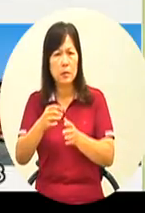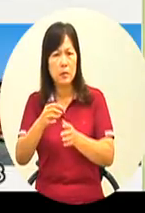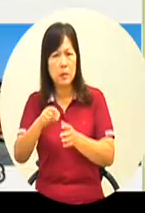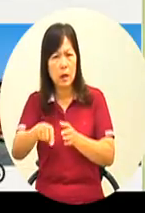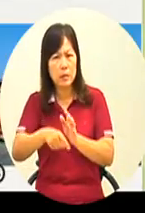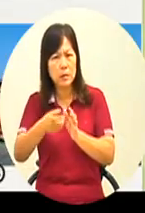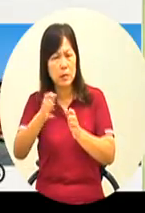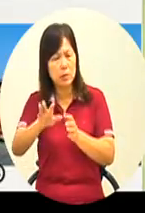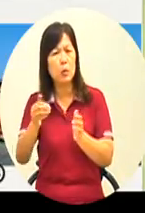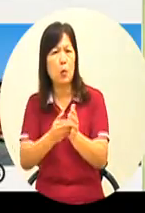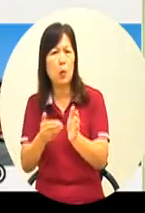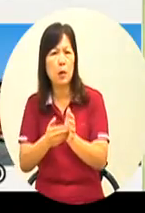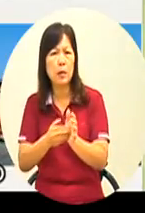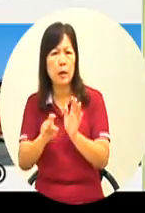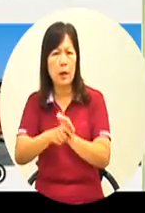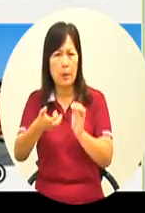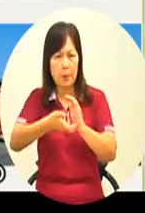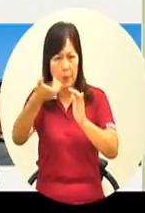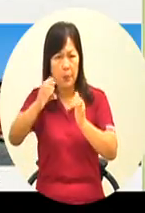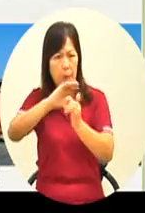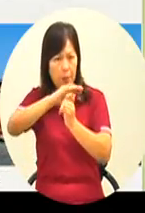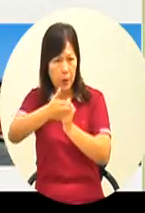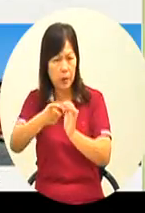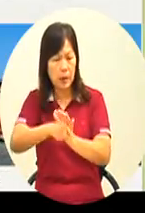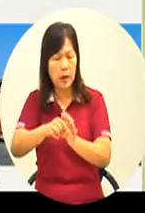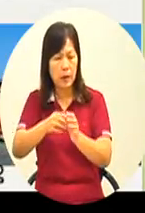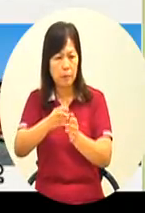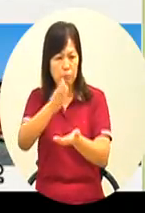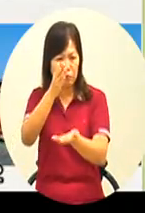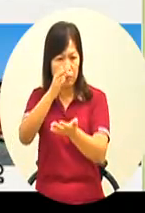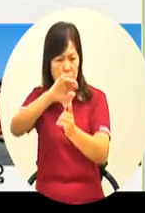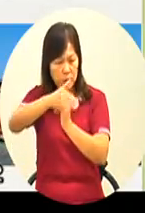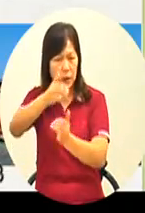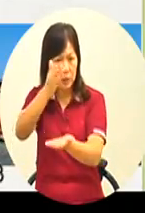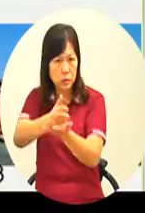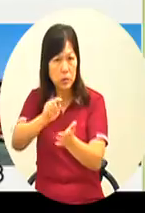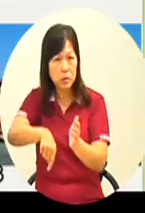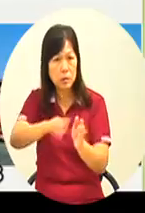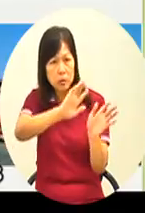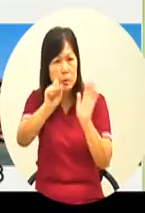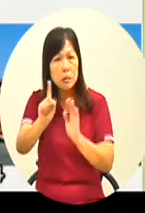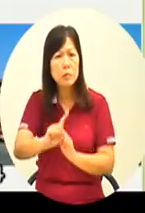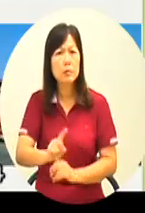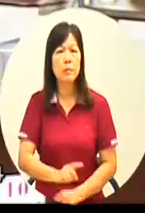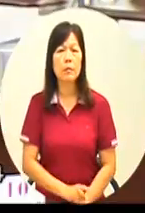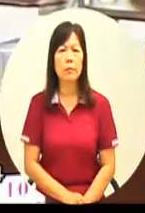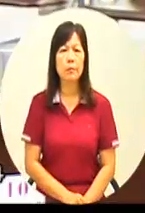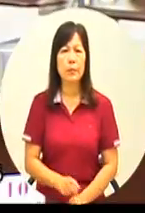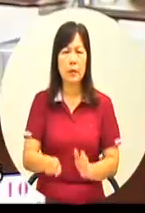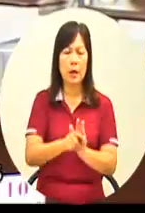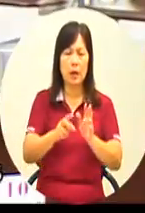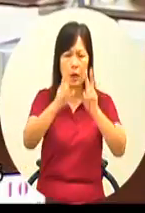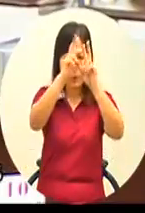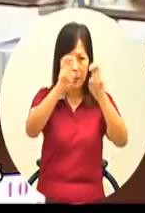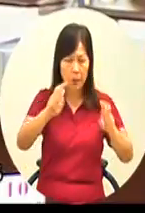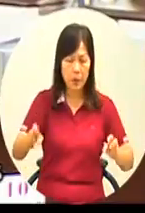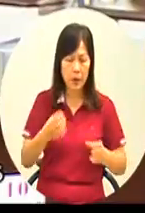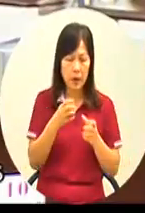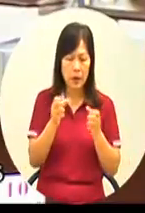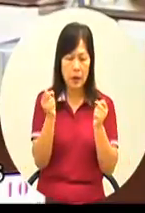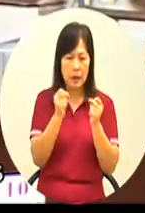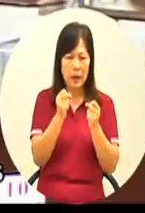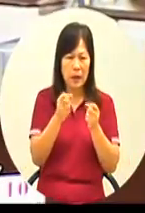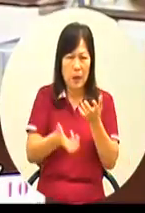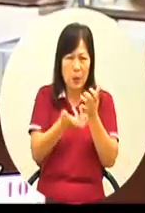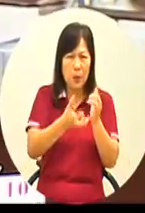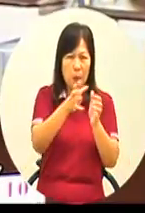位置哈，而且迁葬、进葬的情形了哈。当然，老古塔是咱公司的，大家人人生走完这条路都要